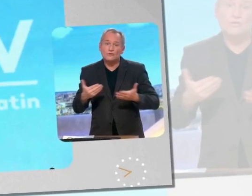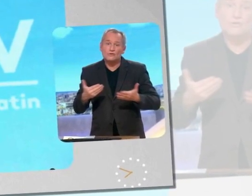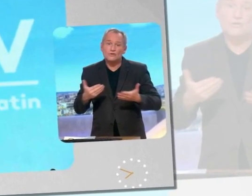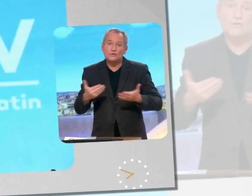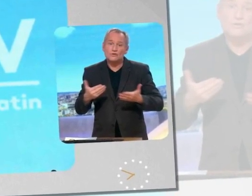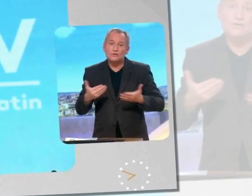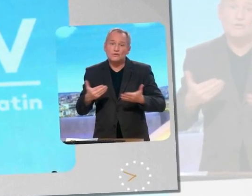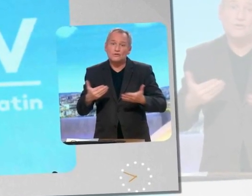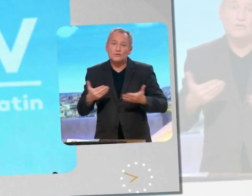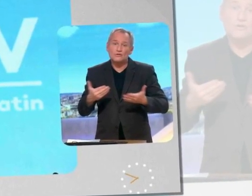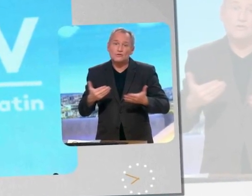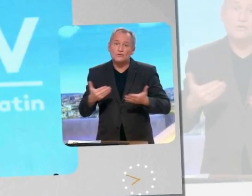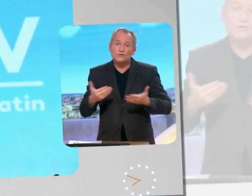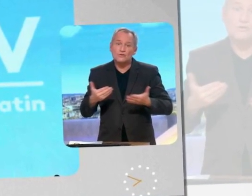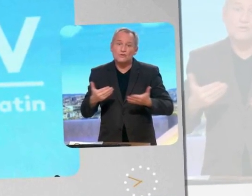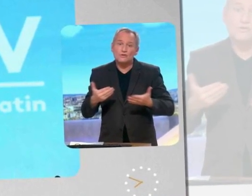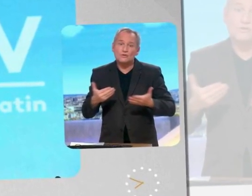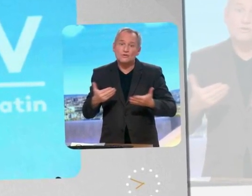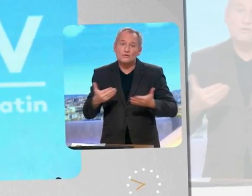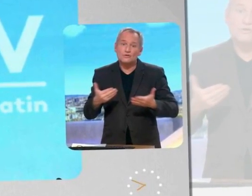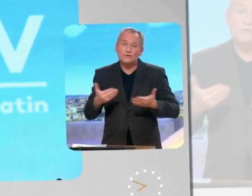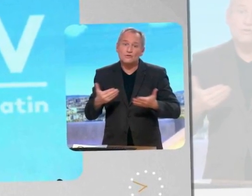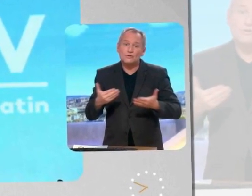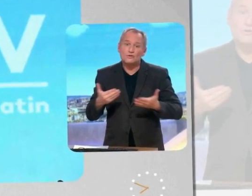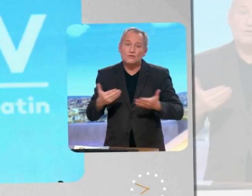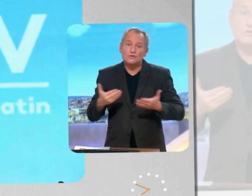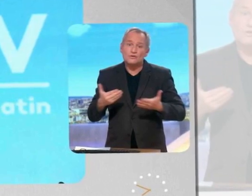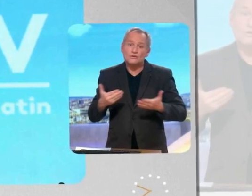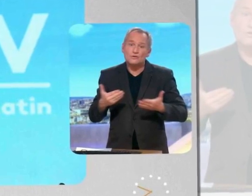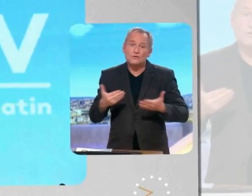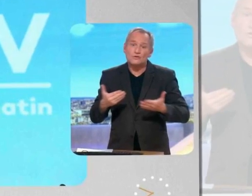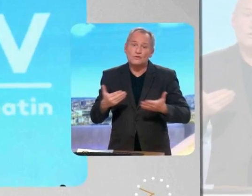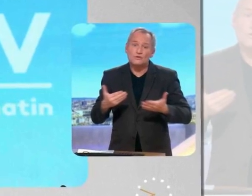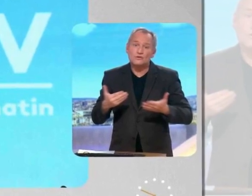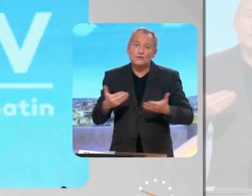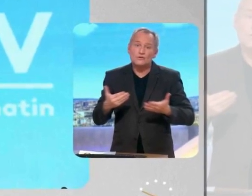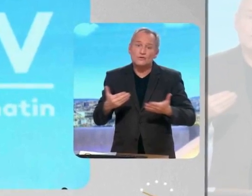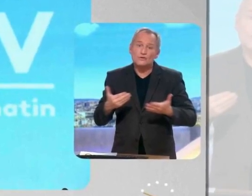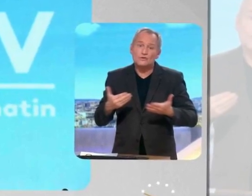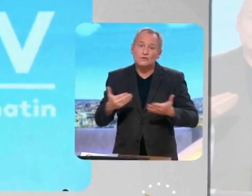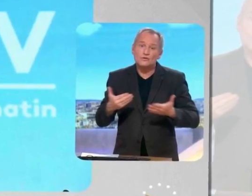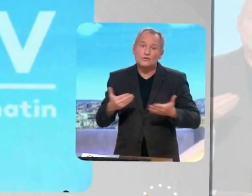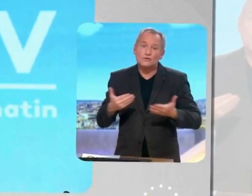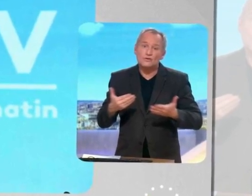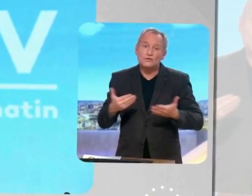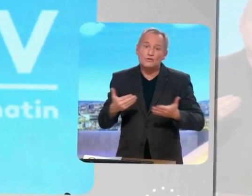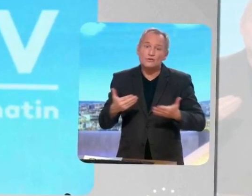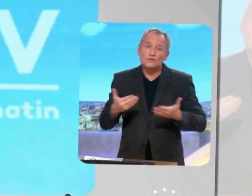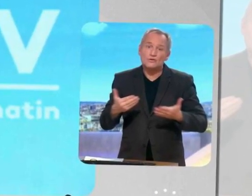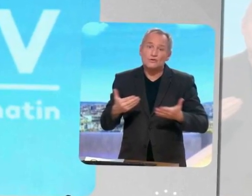Une ambition qui ne semble pas avoir convaincu sa rivale. À Paris, le candidat officiel du pouvoir n'a jamais eu beaucoup de